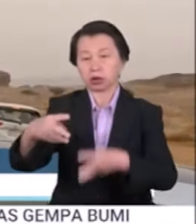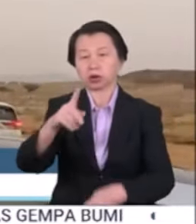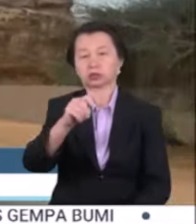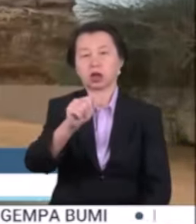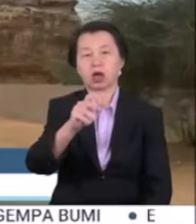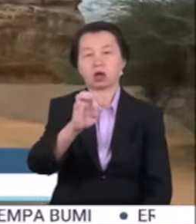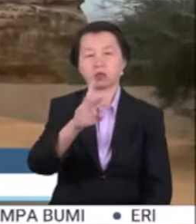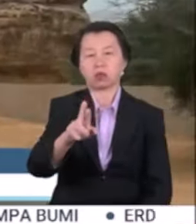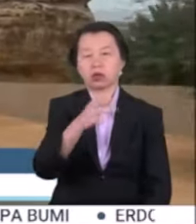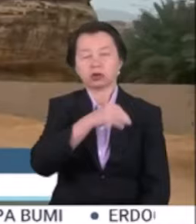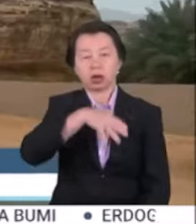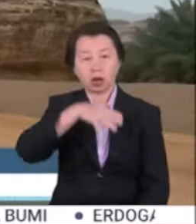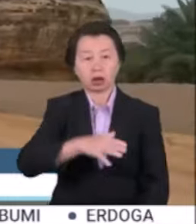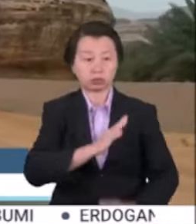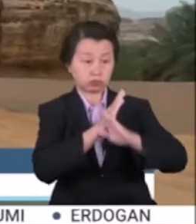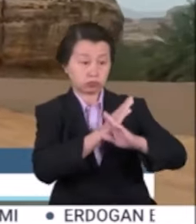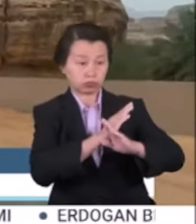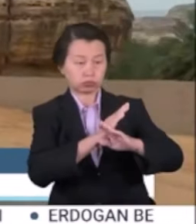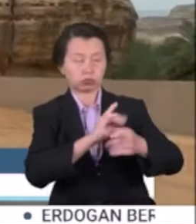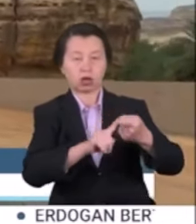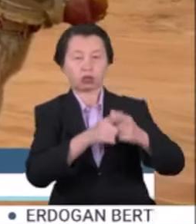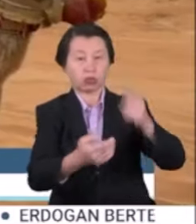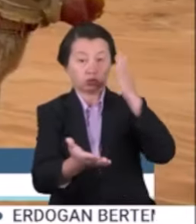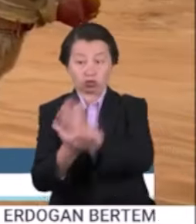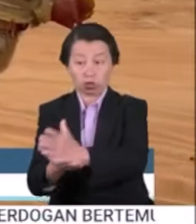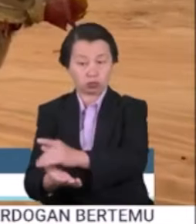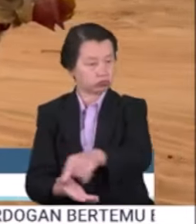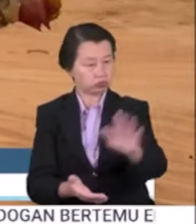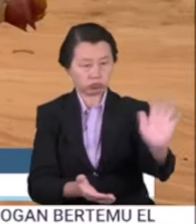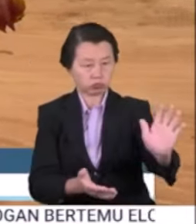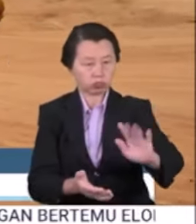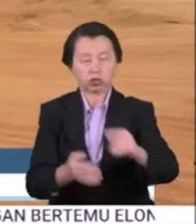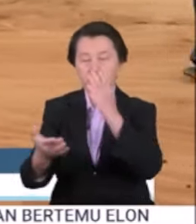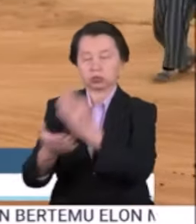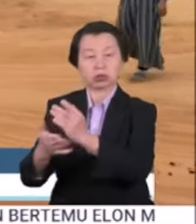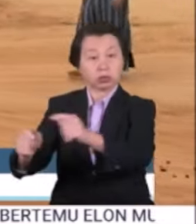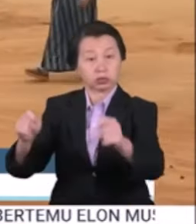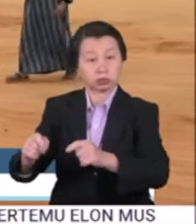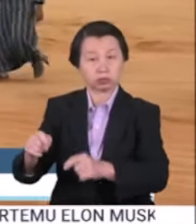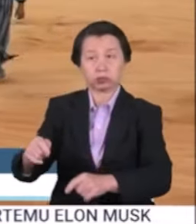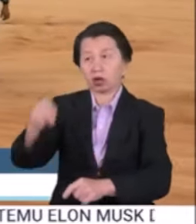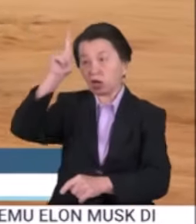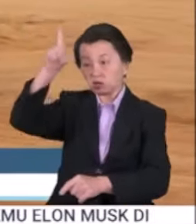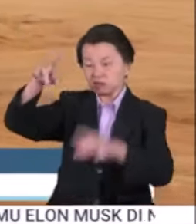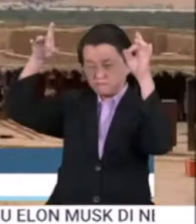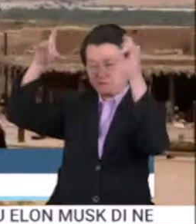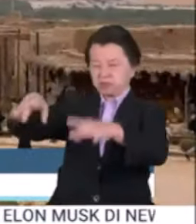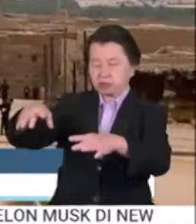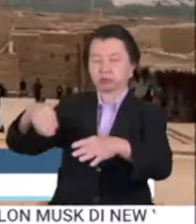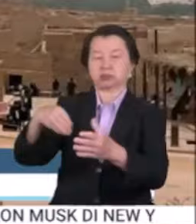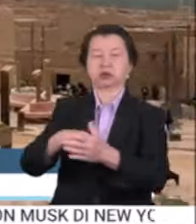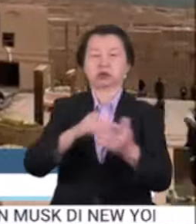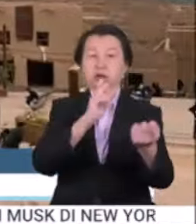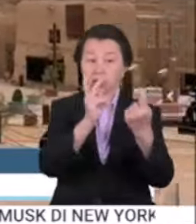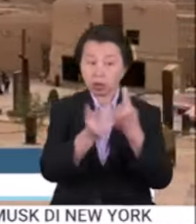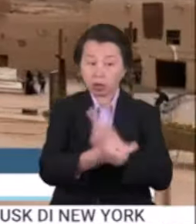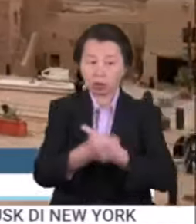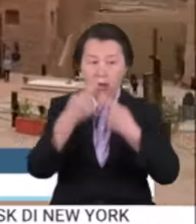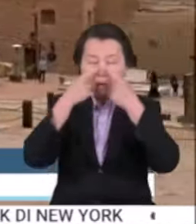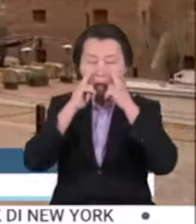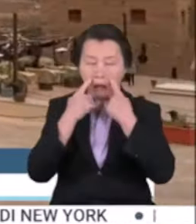baginda melarang sahabat berhenti di situ kerana ia tempat yang diazab melainkan dalam keadaan